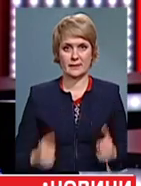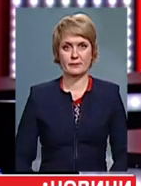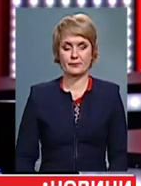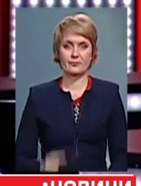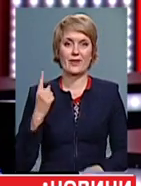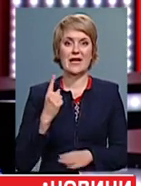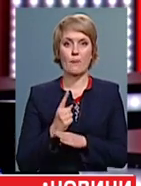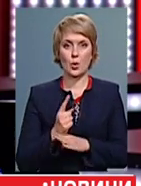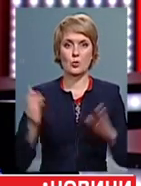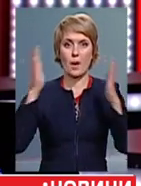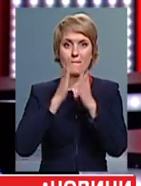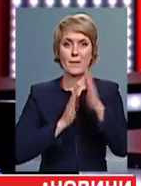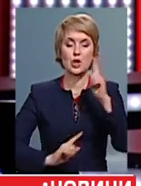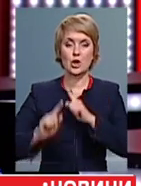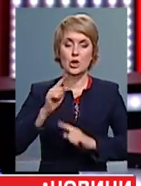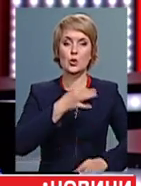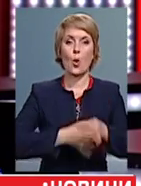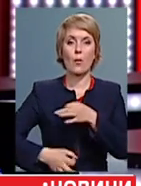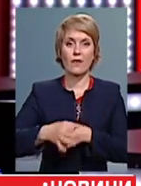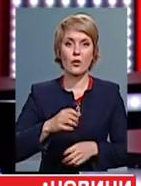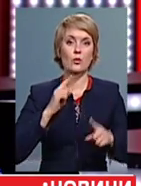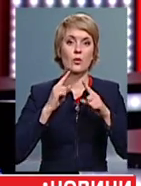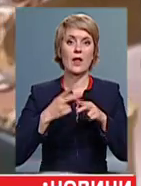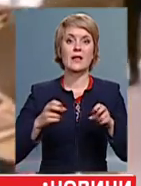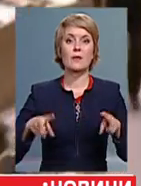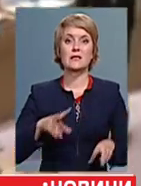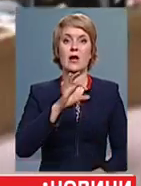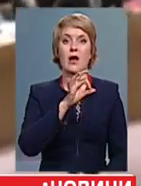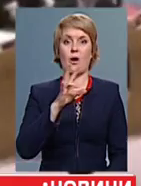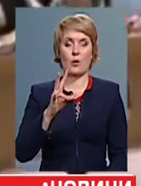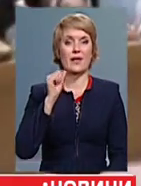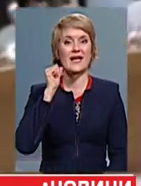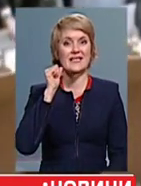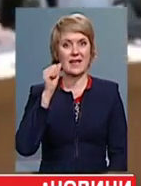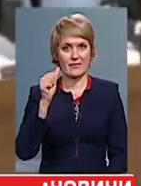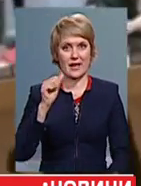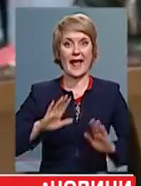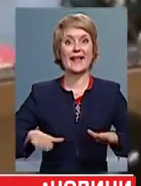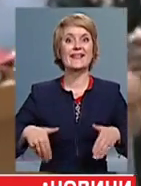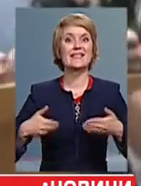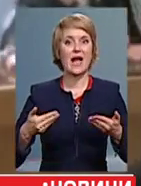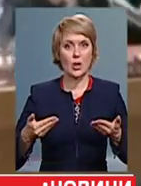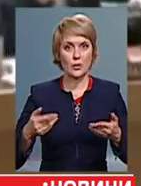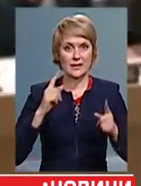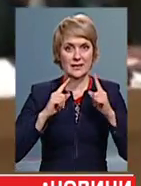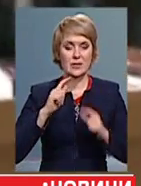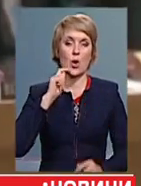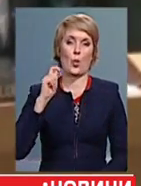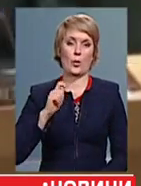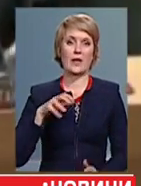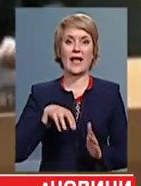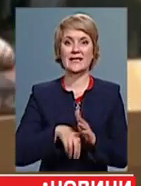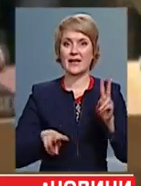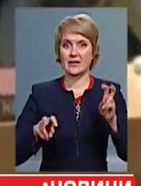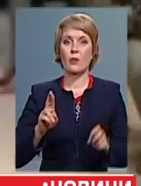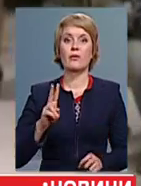Заборону меджлісу обговорять у Радбезі ООН завтра. Ініціатор засідання Україна. Серед тем також, як Росія виконує мінські